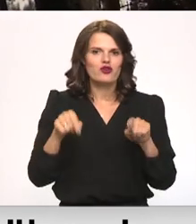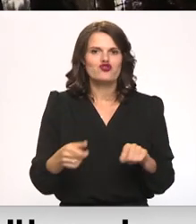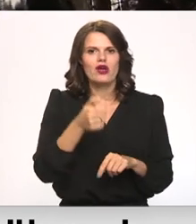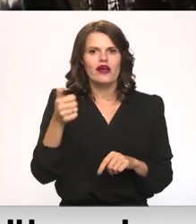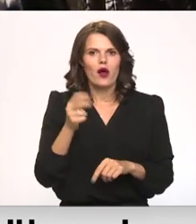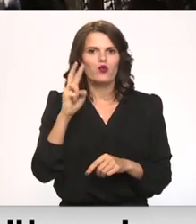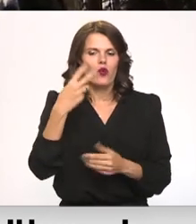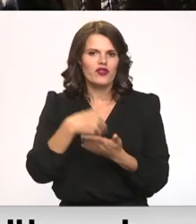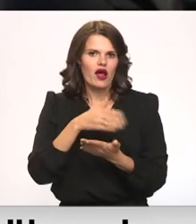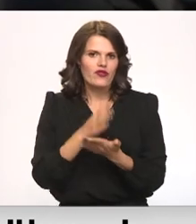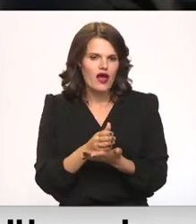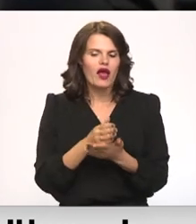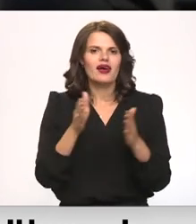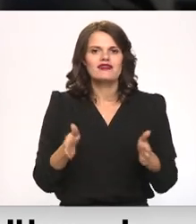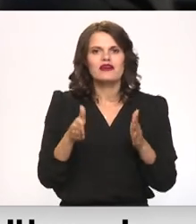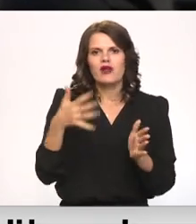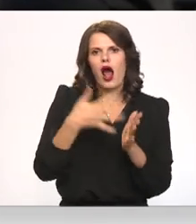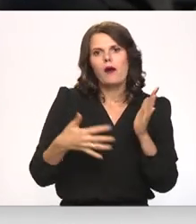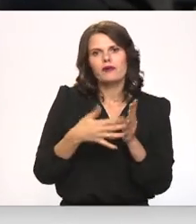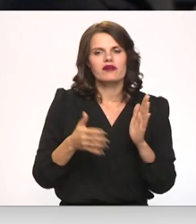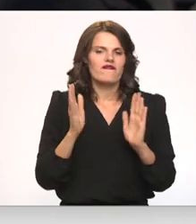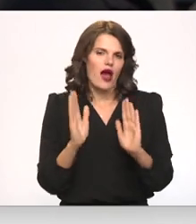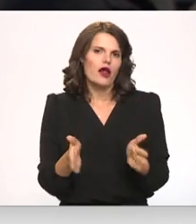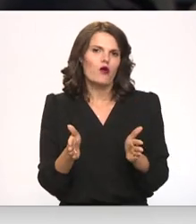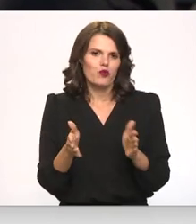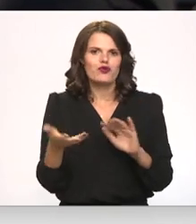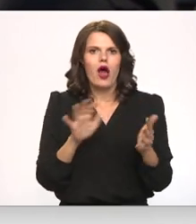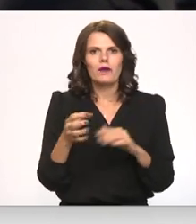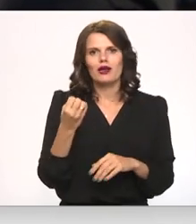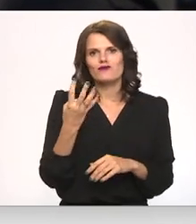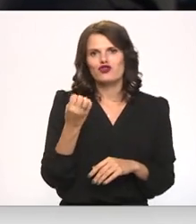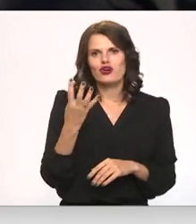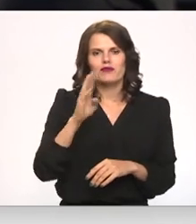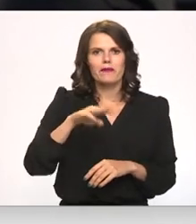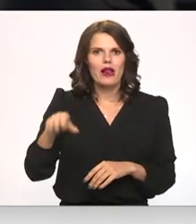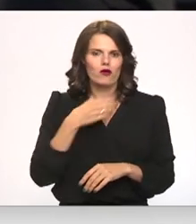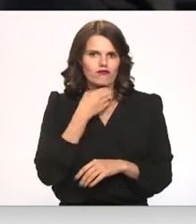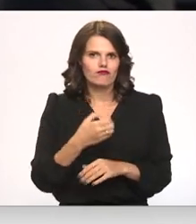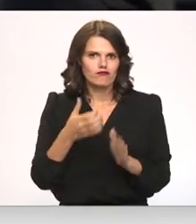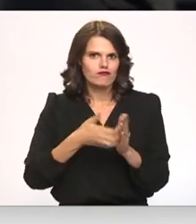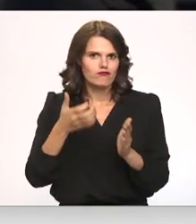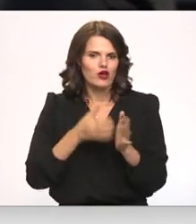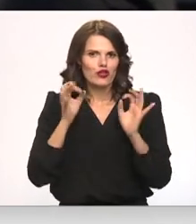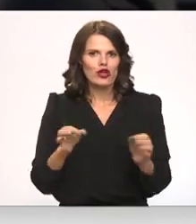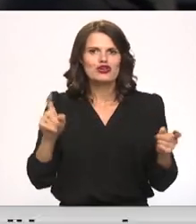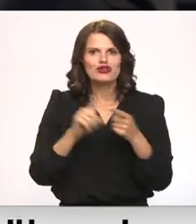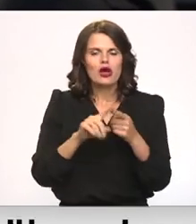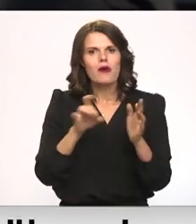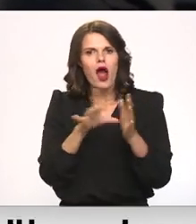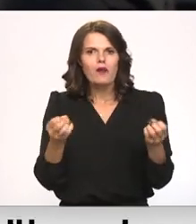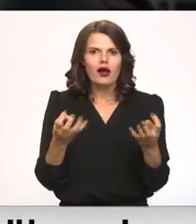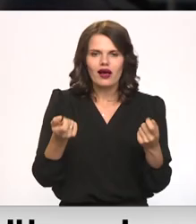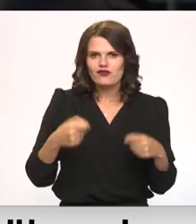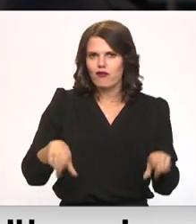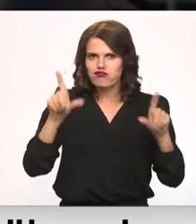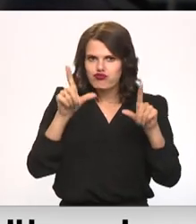otrajā pusē mums slimnīcas bija sarēķinājušas, ka varētu veidoties aptuveni 14 miljonu deficīts tieši saistībā ar energoenerģijas